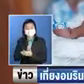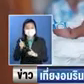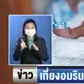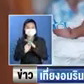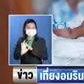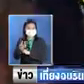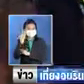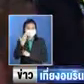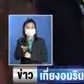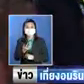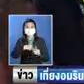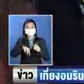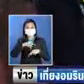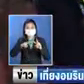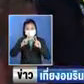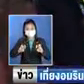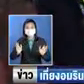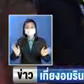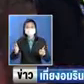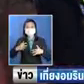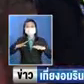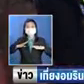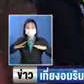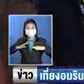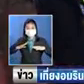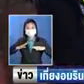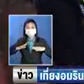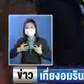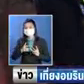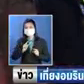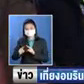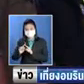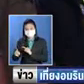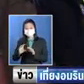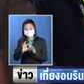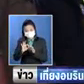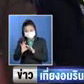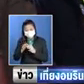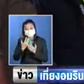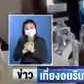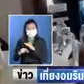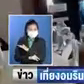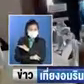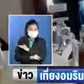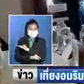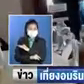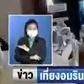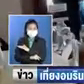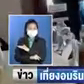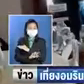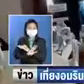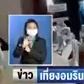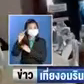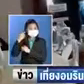ไปแต่เช้าฮะขอตรวจค้นห้องพักตรวจค้นทรัพย์สินต่างๆว่าเกี่ยวข้องกับการช่อโกงของพิยดาหรือ